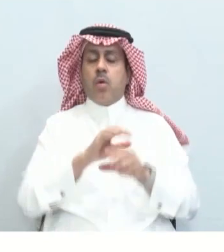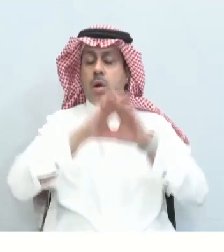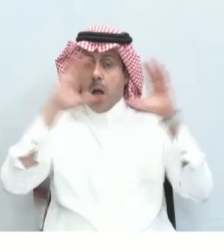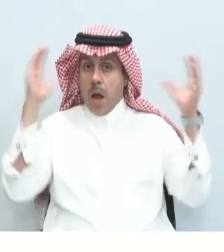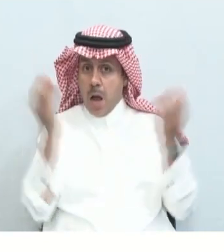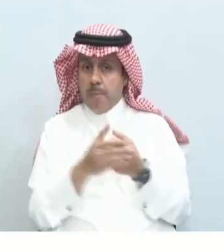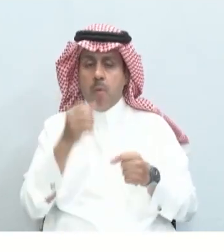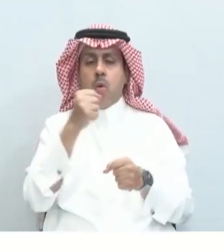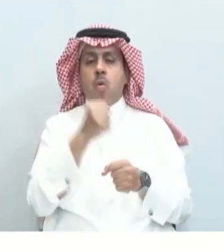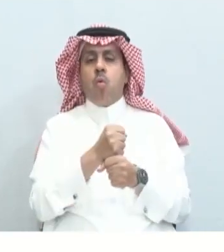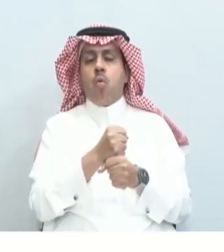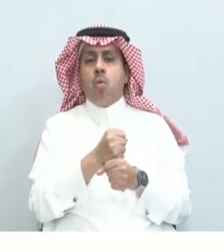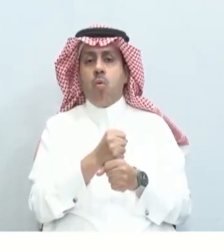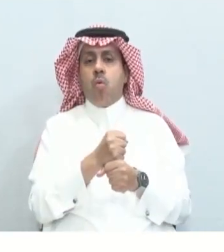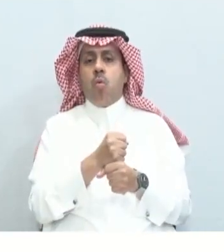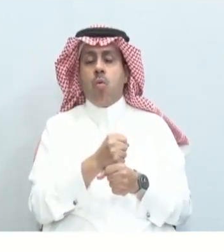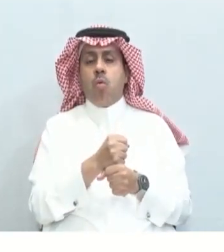والقانون الخاص